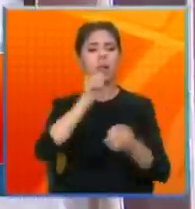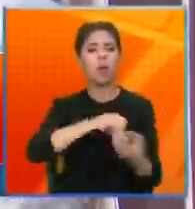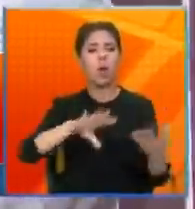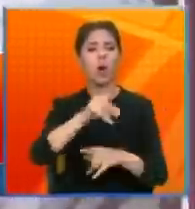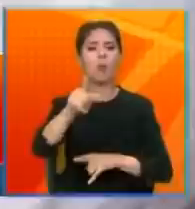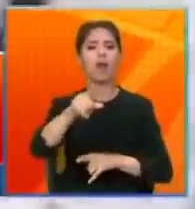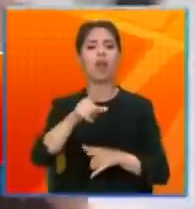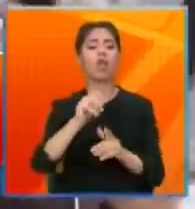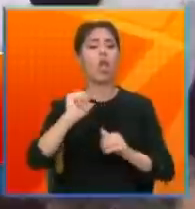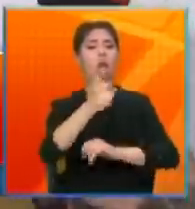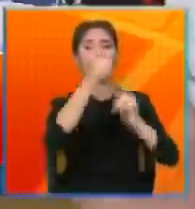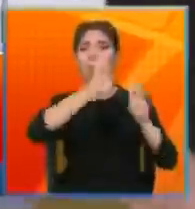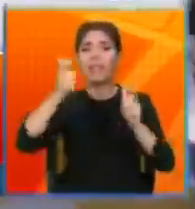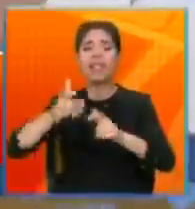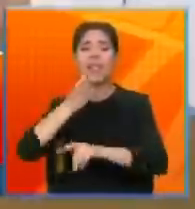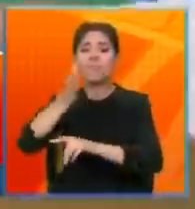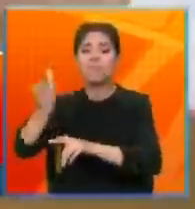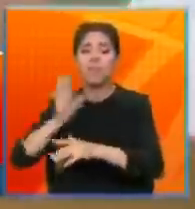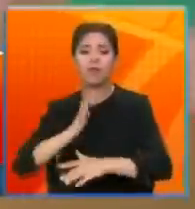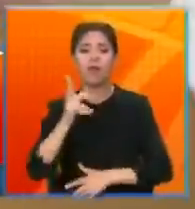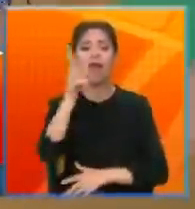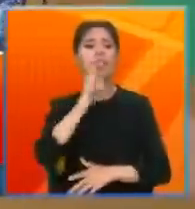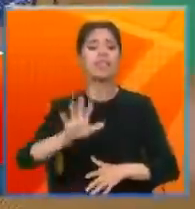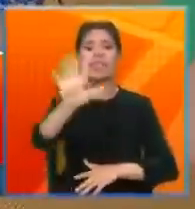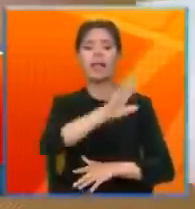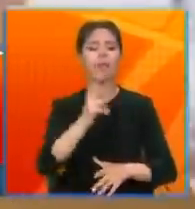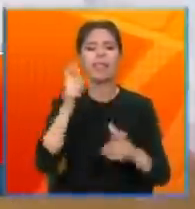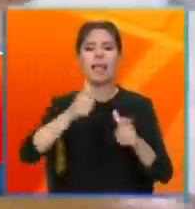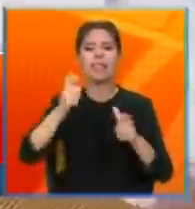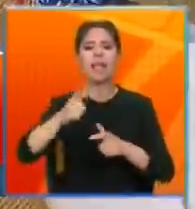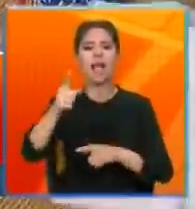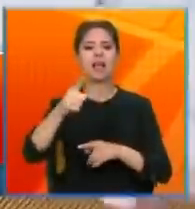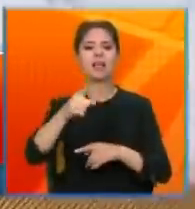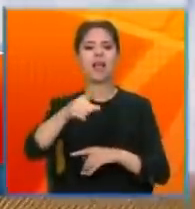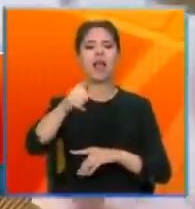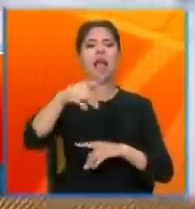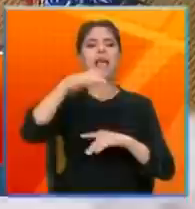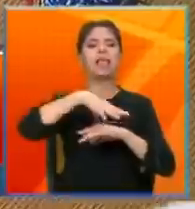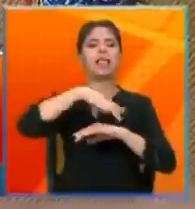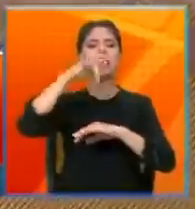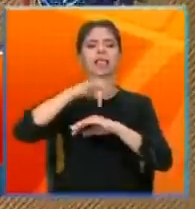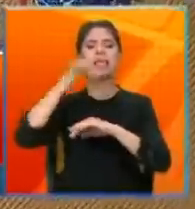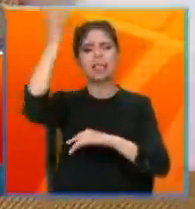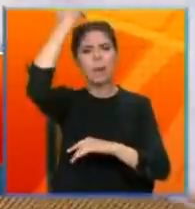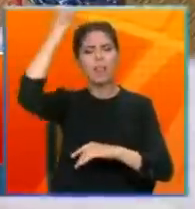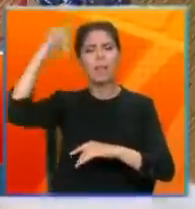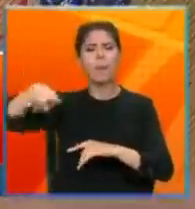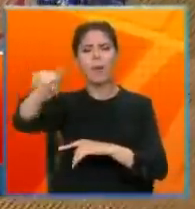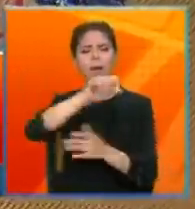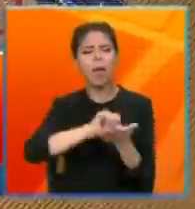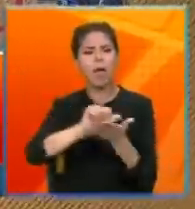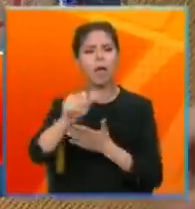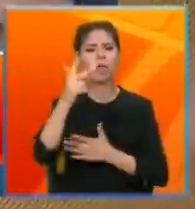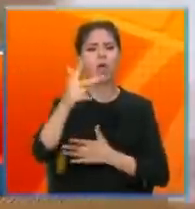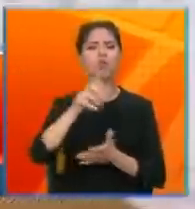eşikler bir bir geçiliyor. İşte ele geçirilen yerler, temizlenenler Akreptepe, Hamzatepe ve Köstek Dağı. Şimdi